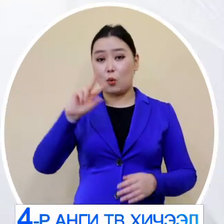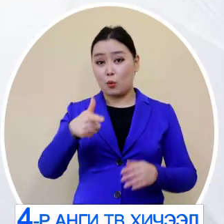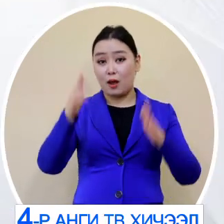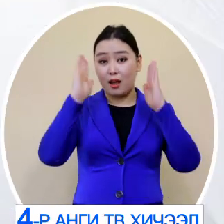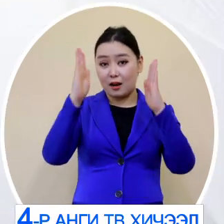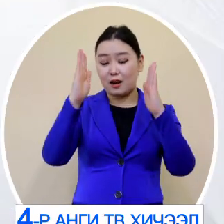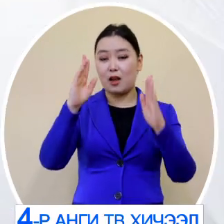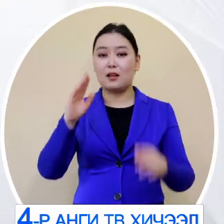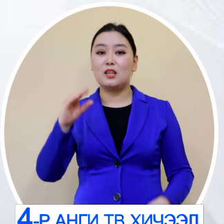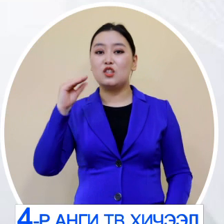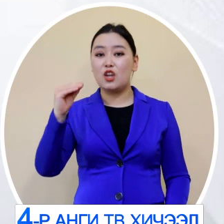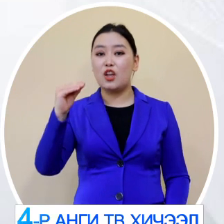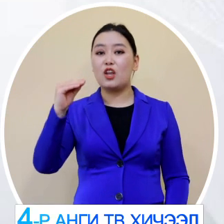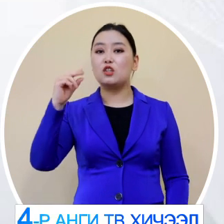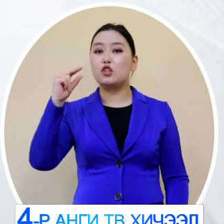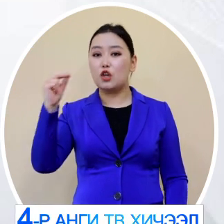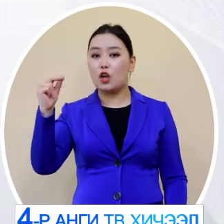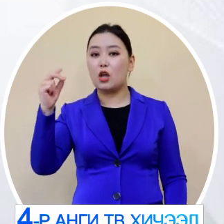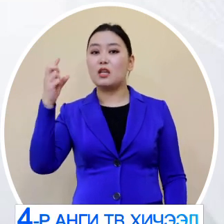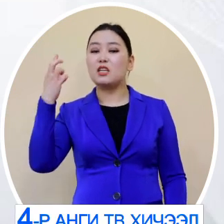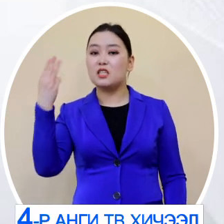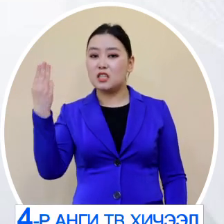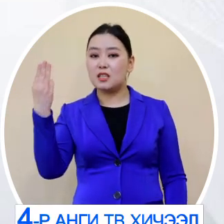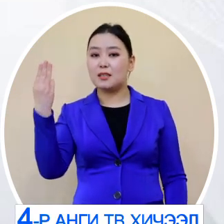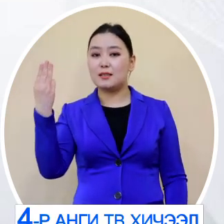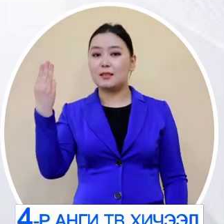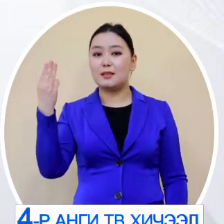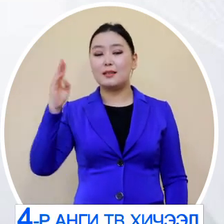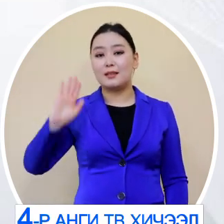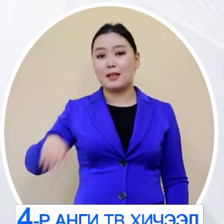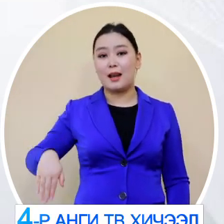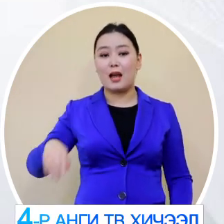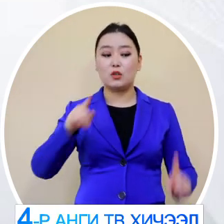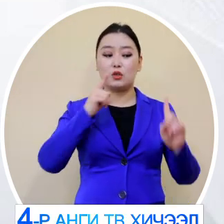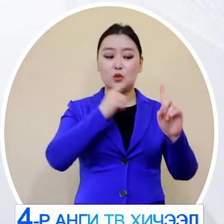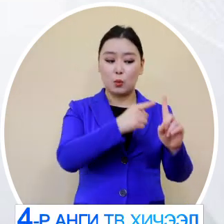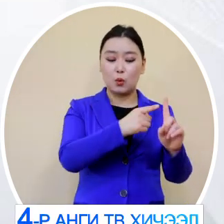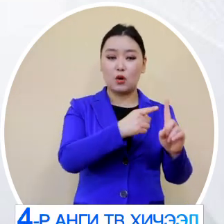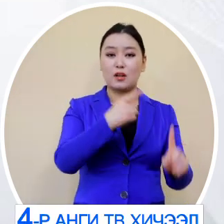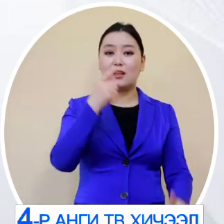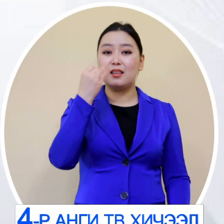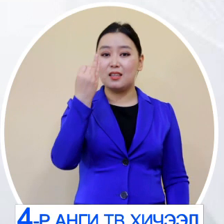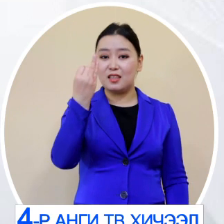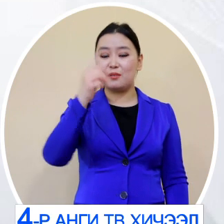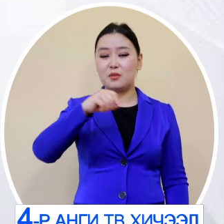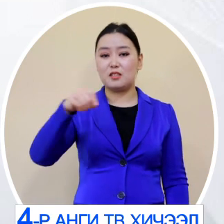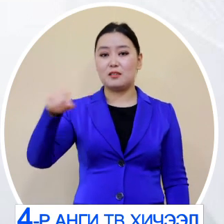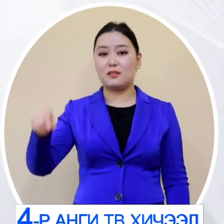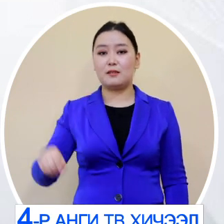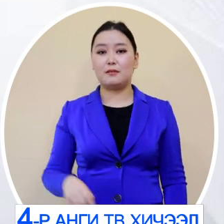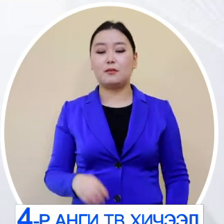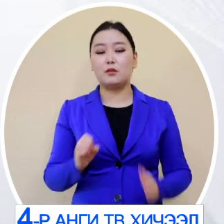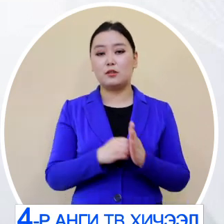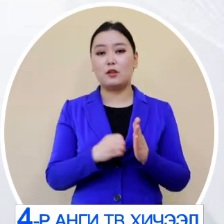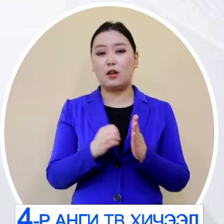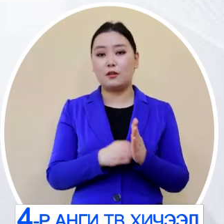За тэгвэл уншицгаая гэсэн үгэн лүг анхаарлаа хандуулъя. Үгийн дунд орсон жэ, чэ, иш гэвлэгчийн